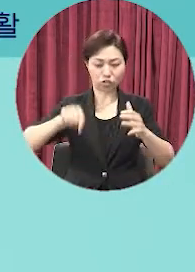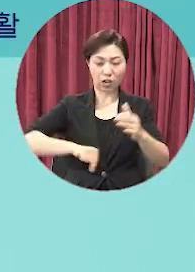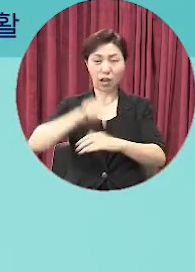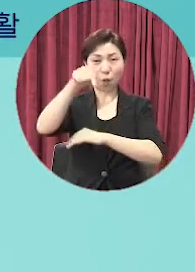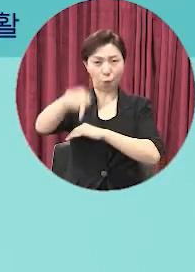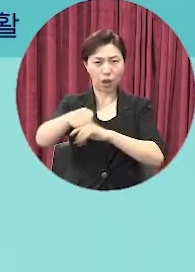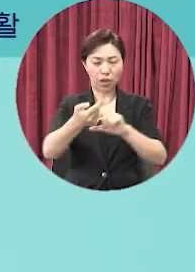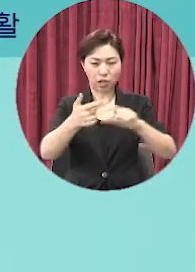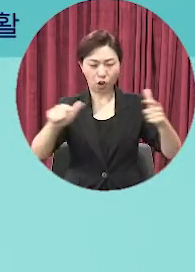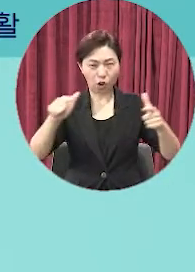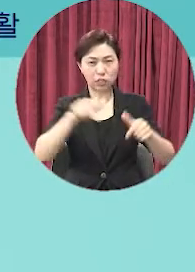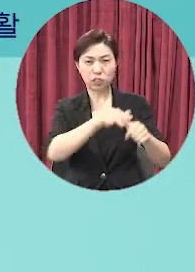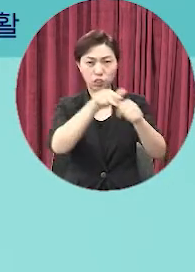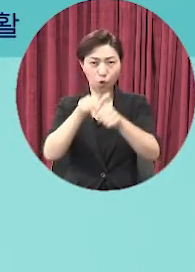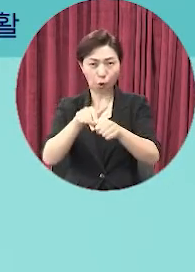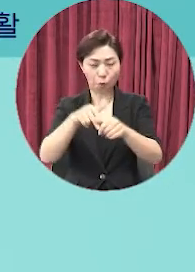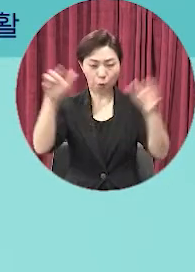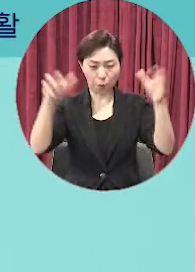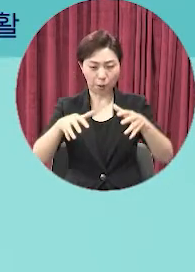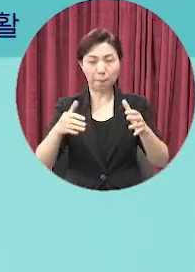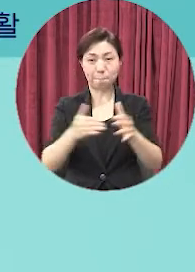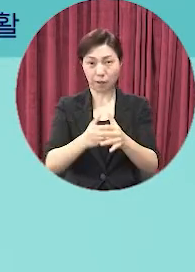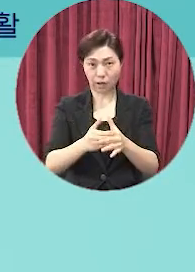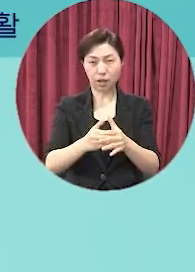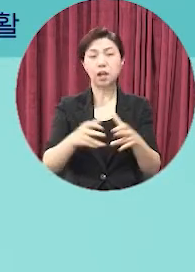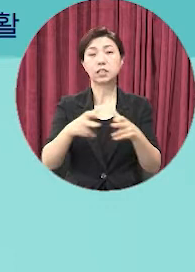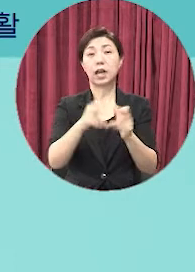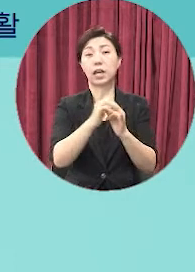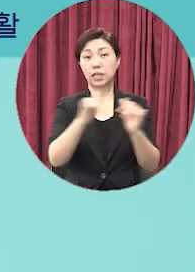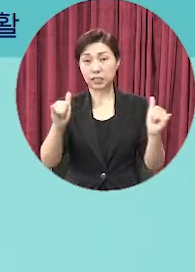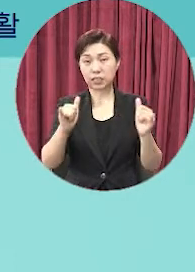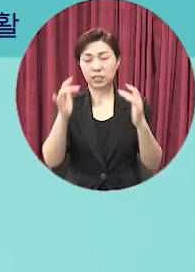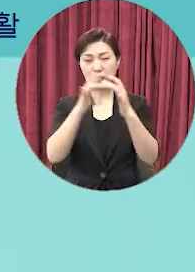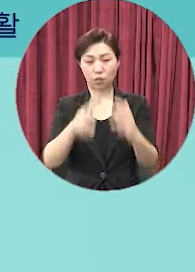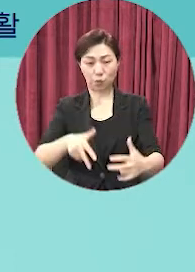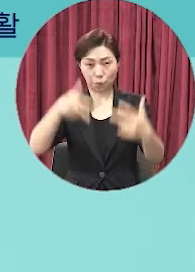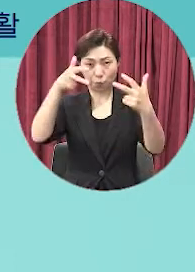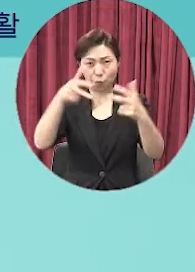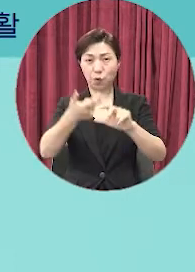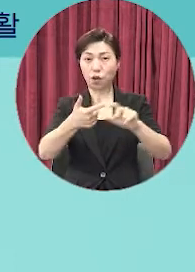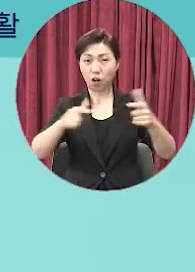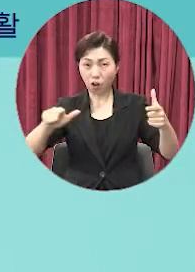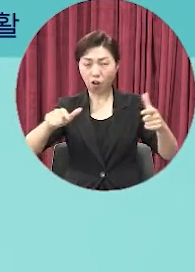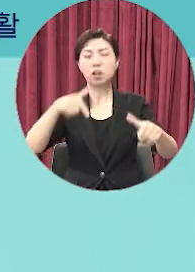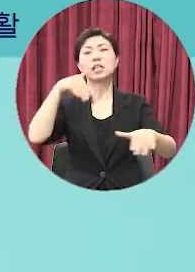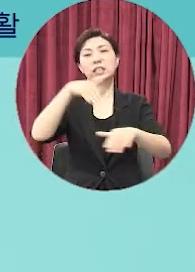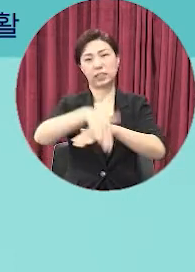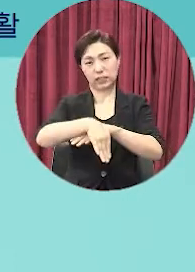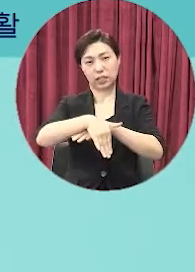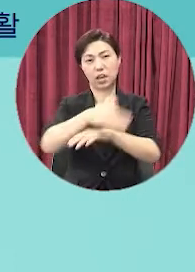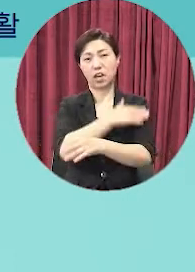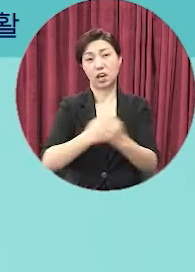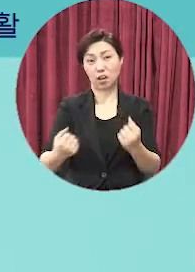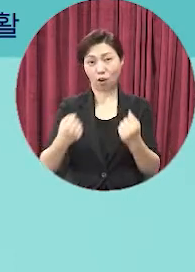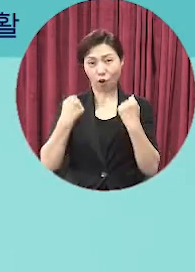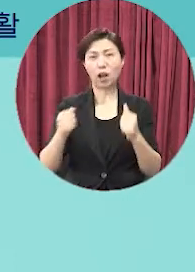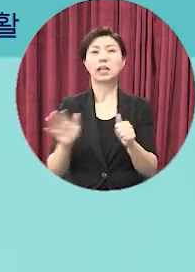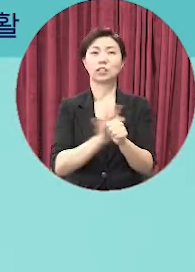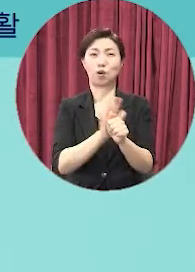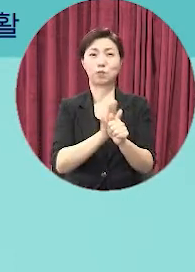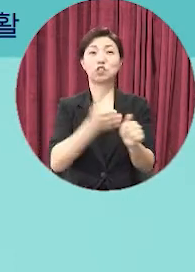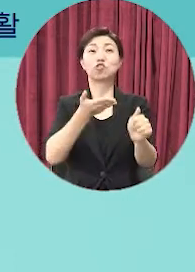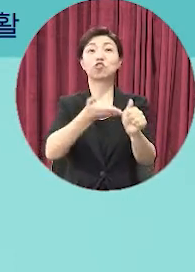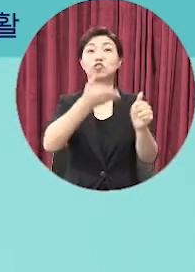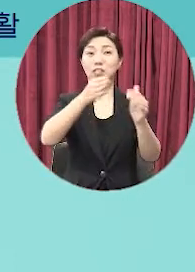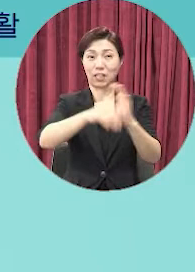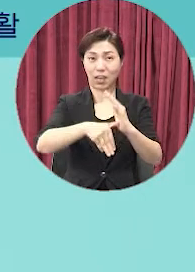해가지고요. 장애인을 대상으로 비대면 여러 가지 형태의 건강보건 서비스를 제공했을 때